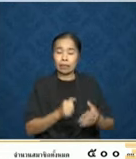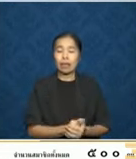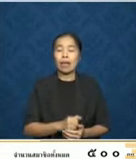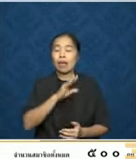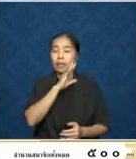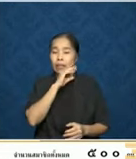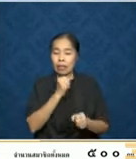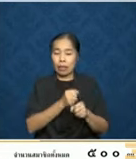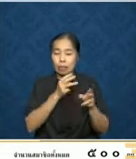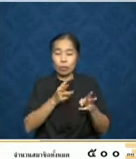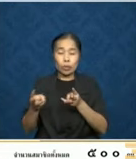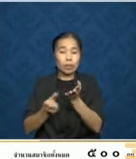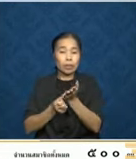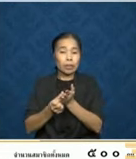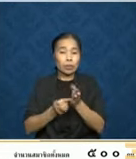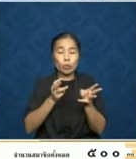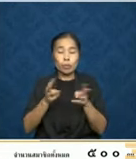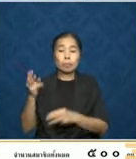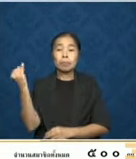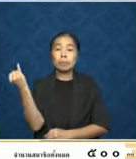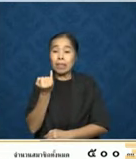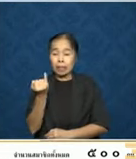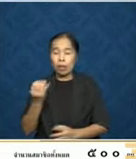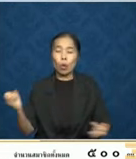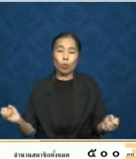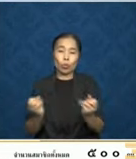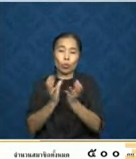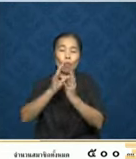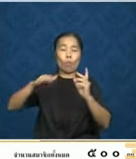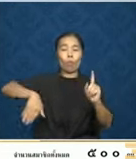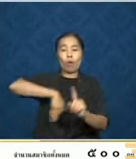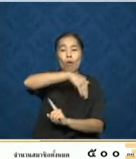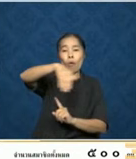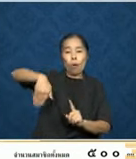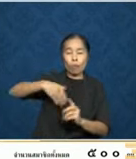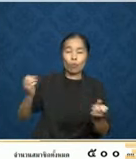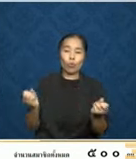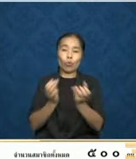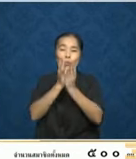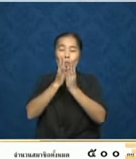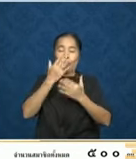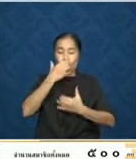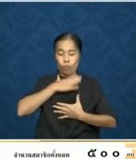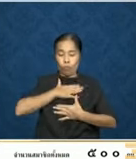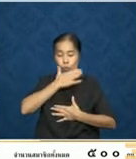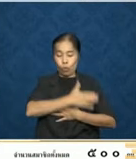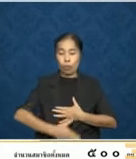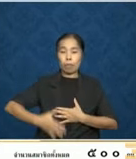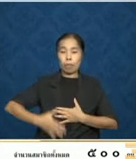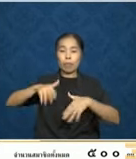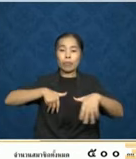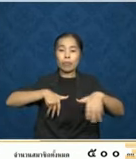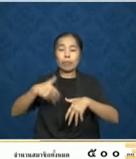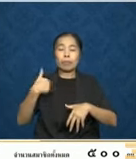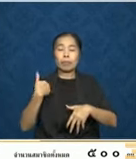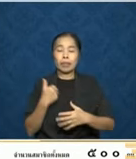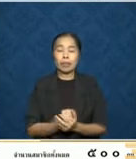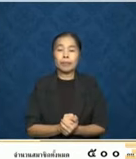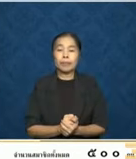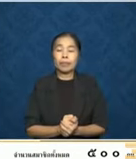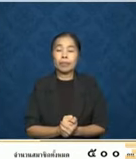การที่ไม่ดีพอครับก็อาจจะส่งผลกระทบต่อสิ่งแวดล้อมและก็สุขภาพของพี่น้องประชาชนครับการจัดการขยะ